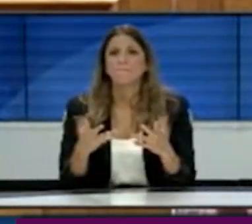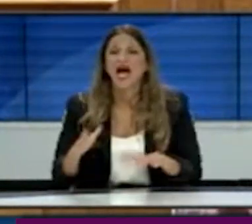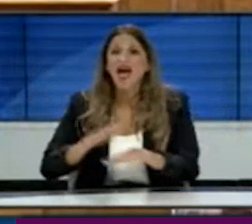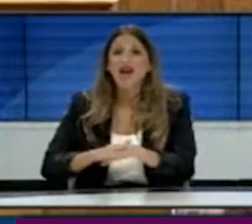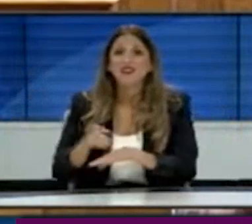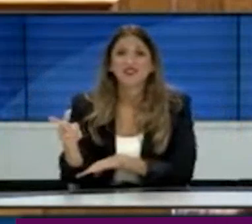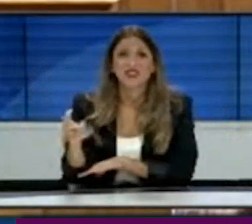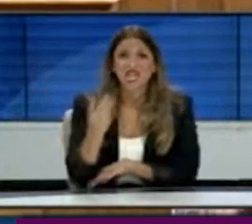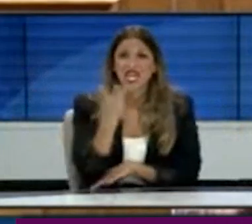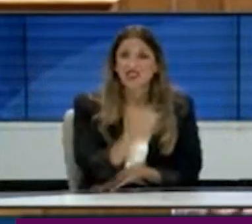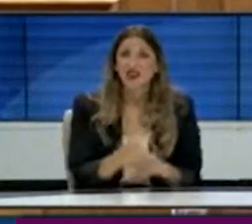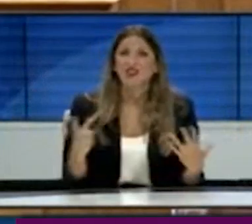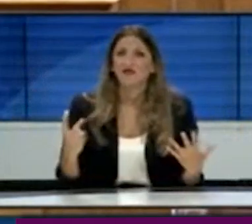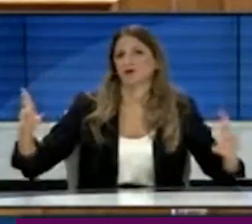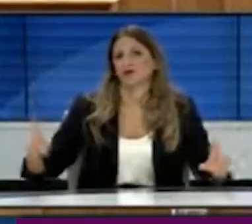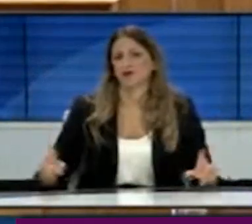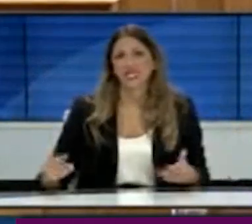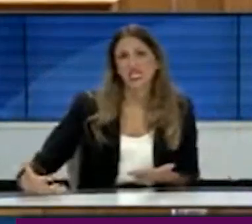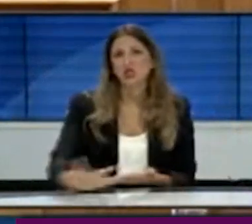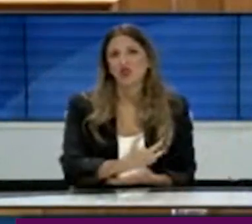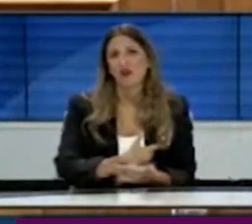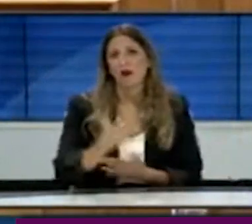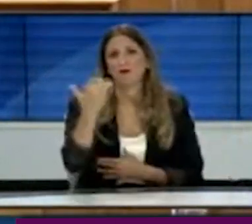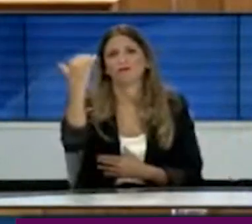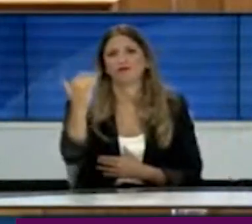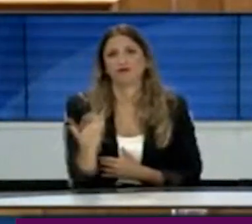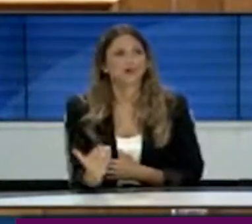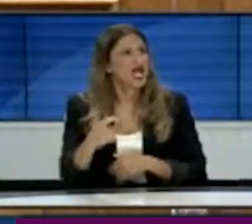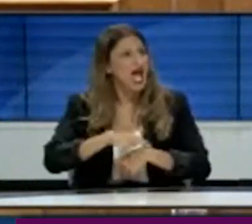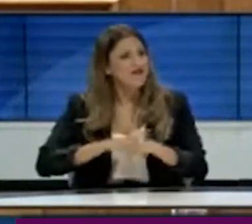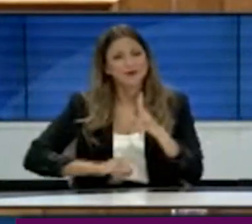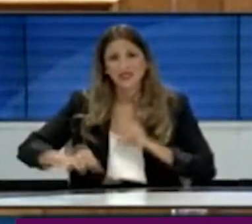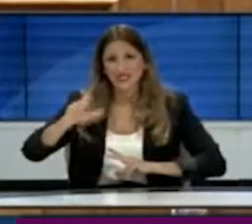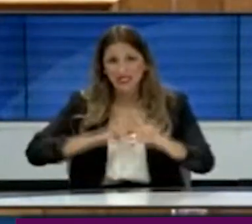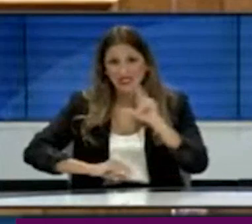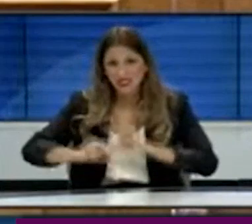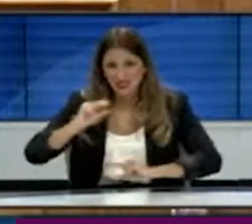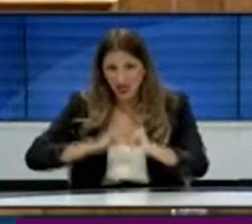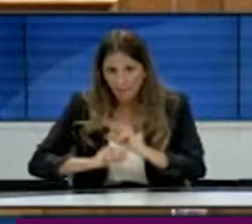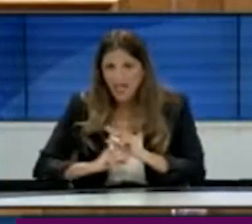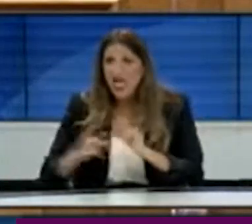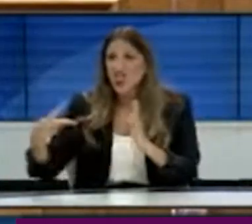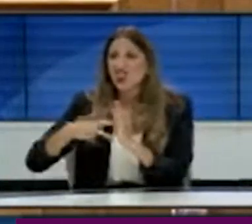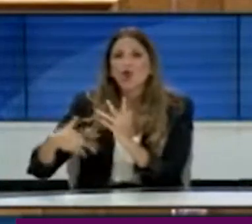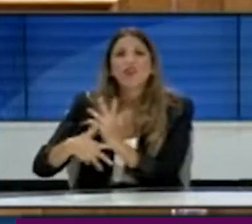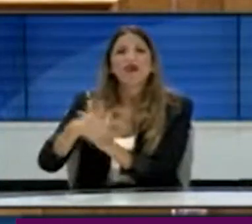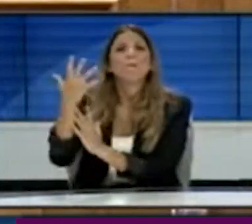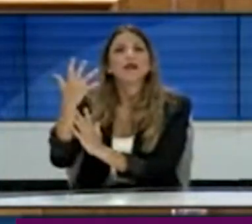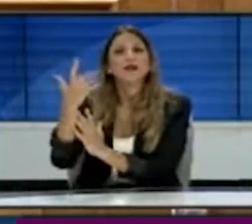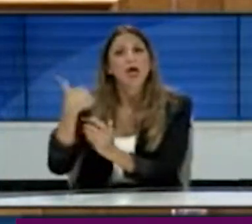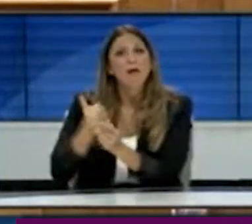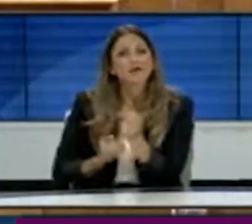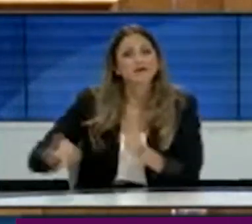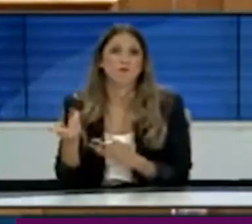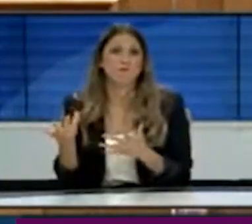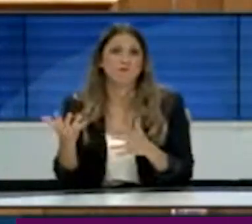το 37% των διαθέσιμων εισοδημάτων? Και τώρα, αντί να μιλάτε για αυτό που μας παραδώσατε το 15 και να ντρέπεστε,